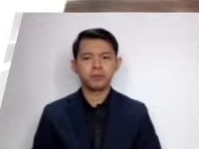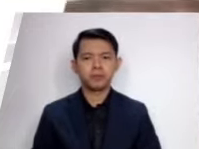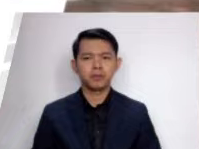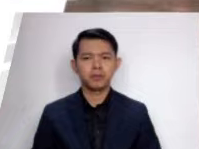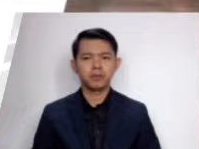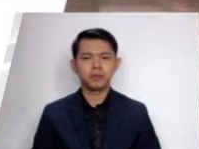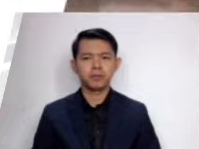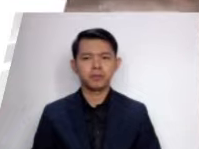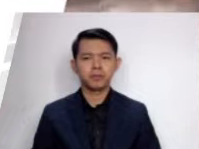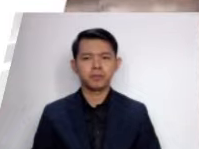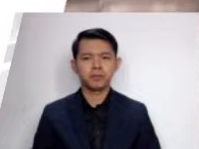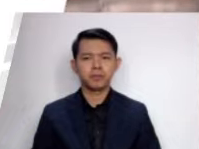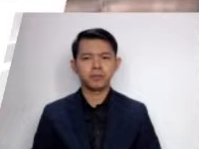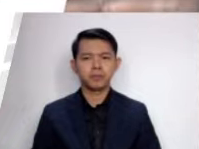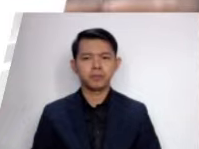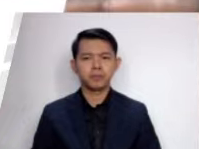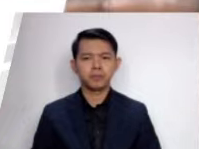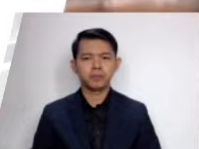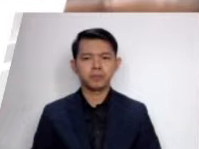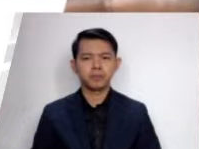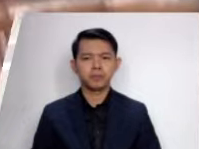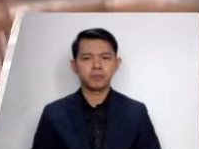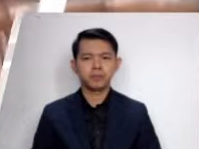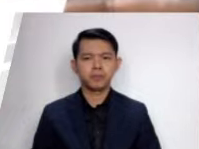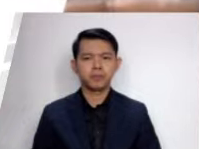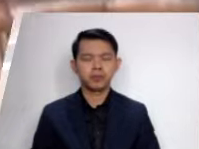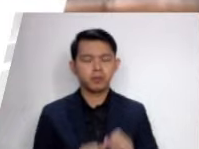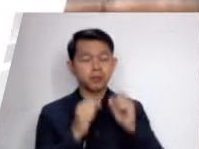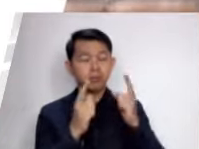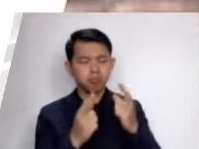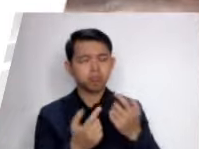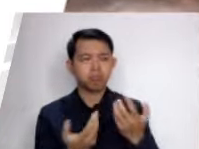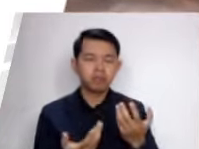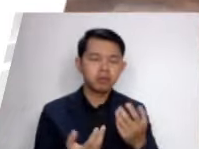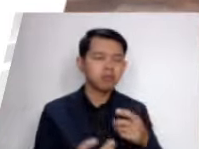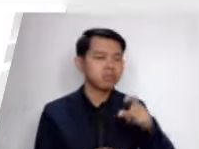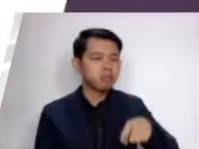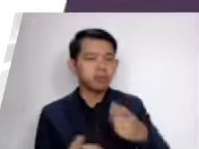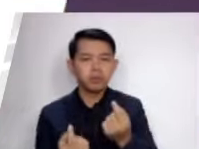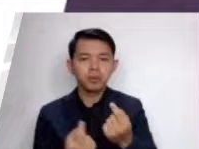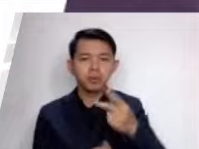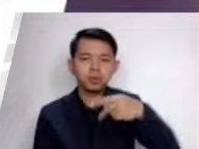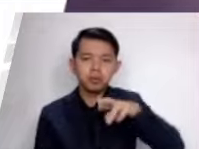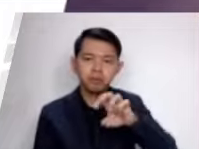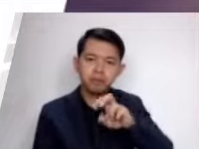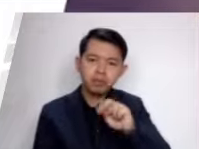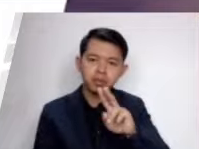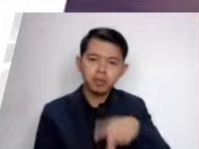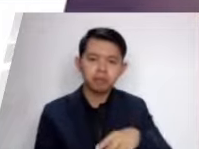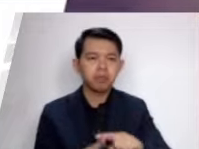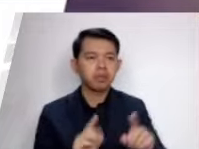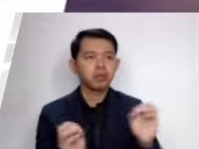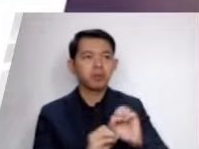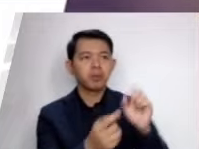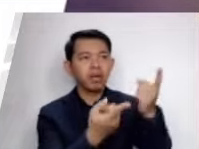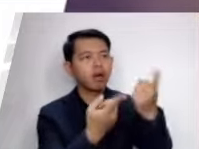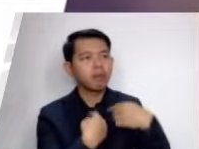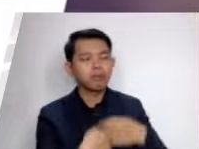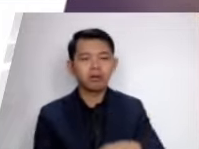na may kuan, kay mubukod me sa venue na mo sa prenup. Wala man gyud. Kung kaya lang gyud nga, dili maabot